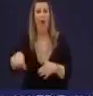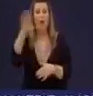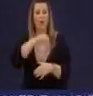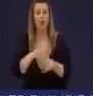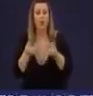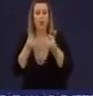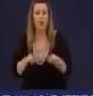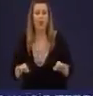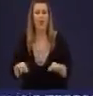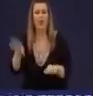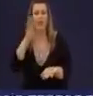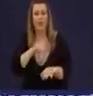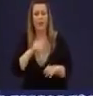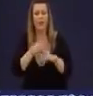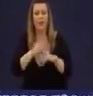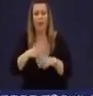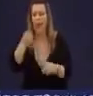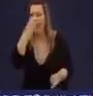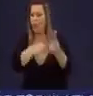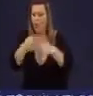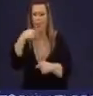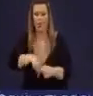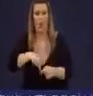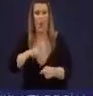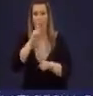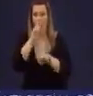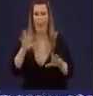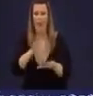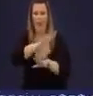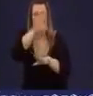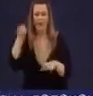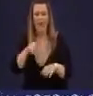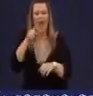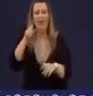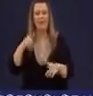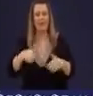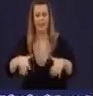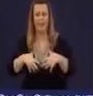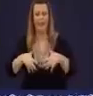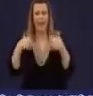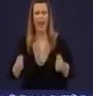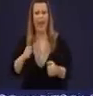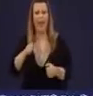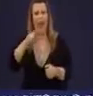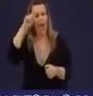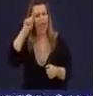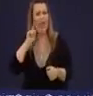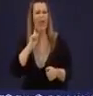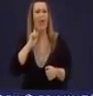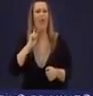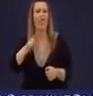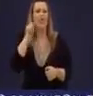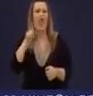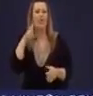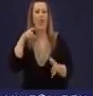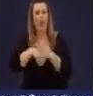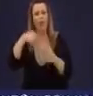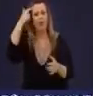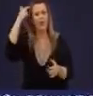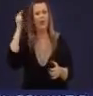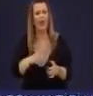gün sağlam Azərbaycan gəncliyi bu müstəqilliyin keşiyində durur və duracaqdır. Özünün savadı ilə, özünün biliyi ilə,